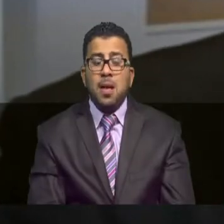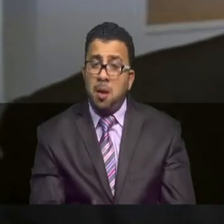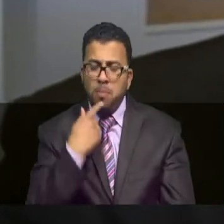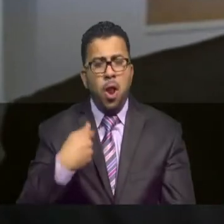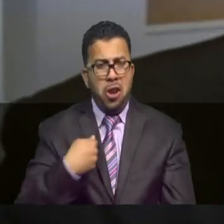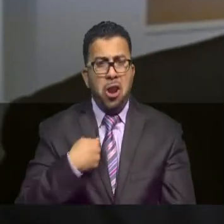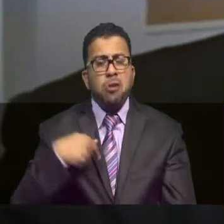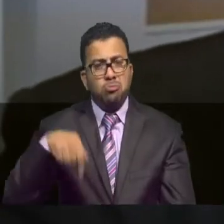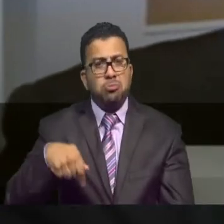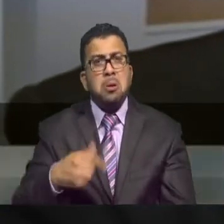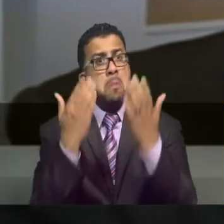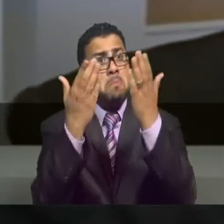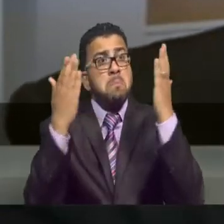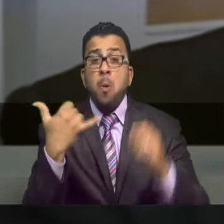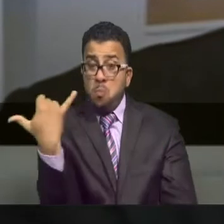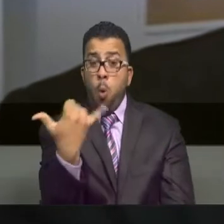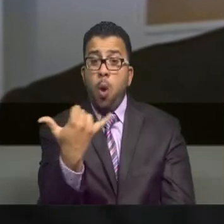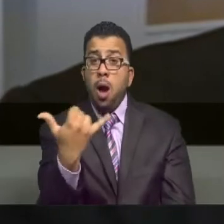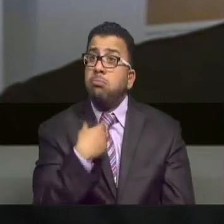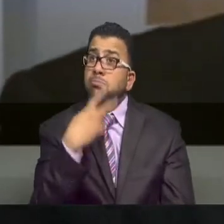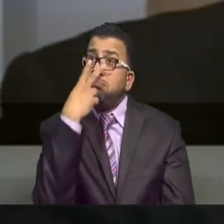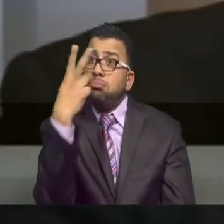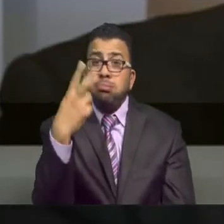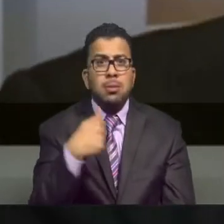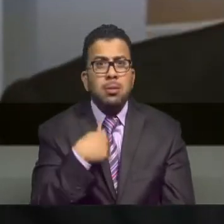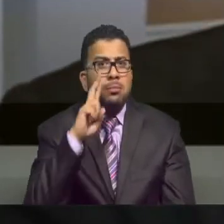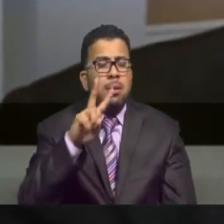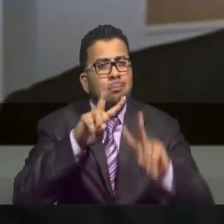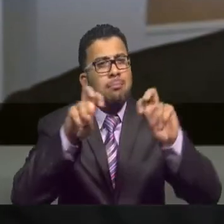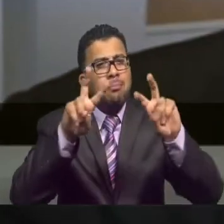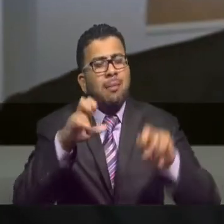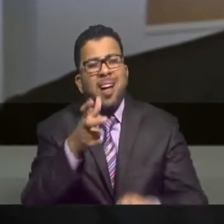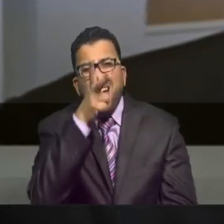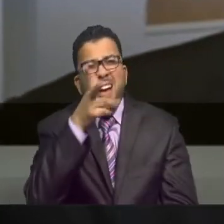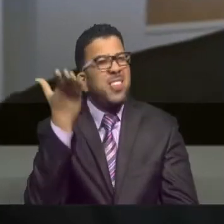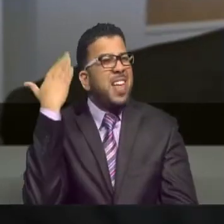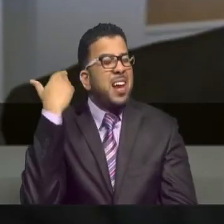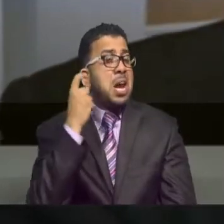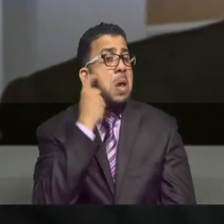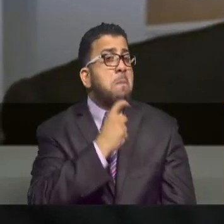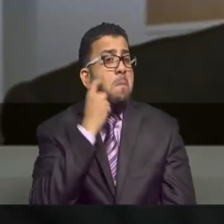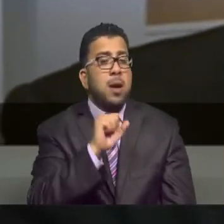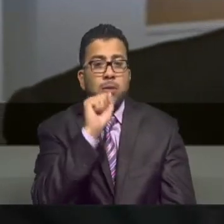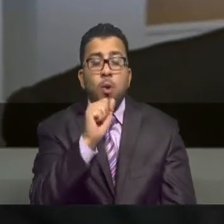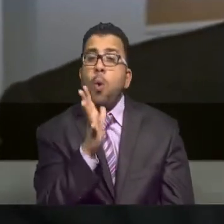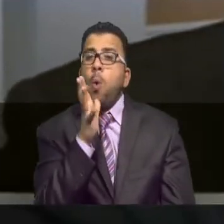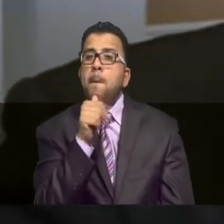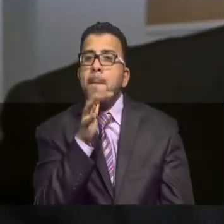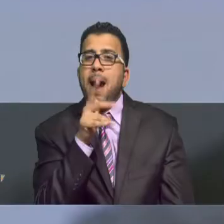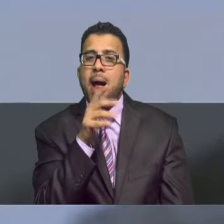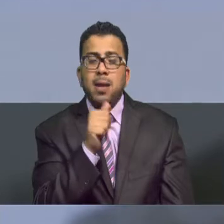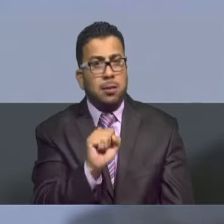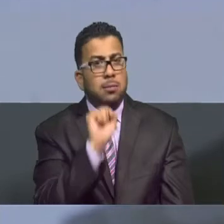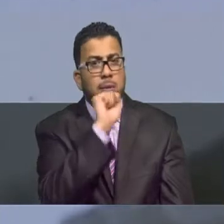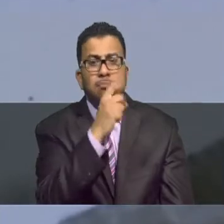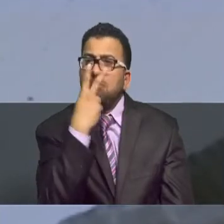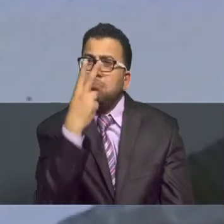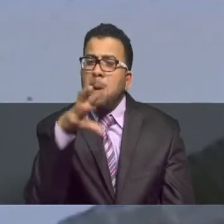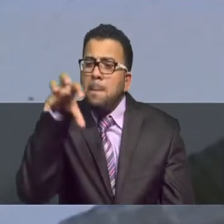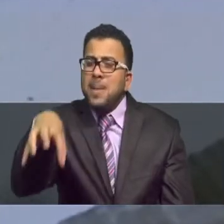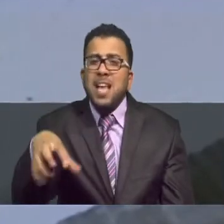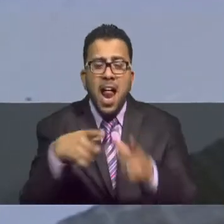نحن اليوم أمام معرض في غاية الأهمية، بحيث يسمح لنا باكتشاف جزء من تاريخ الإمارات وكذلك عمان وبشكل عام لبلدان